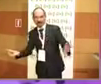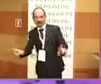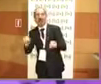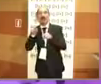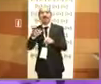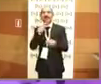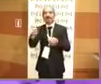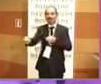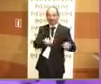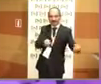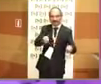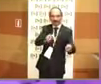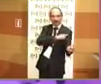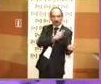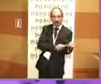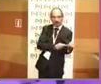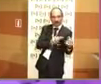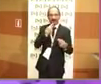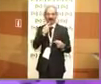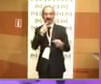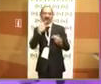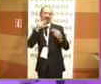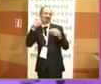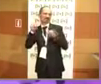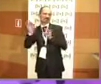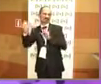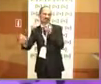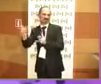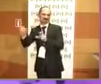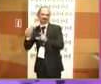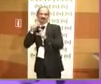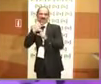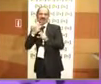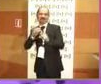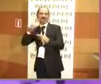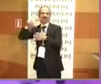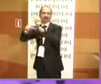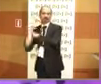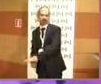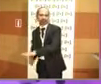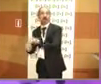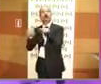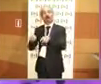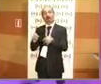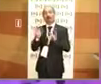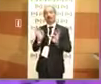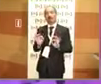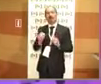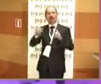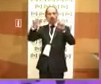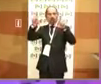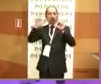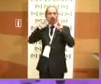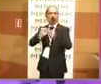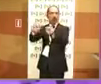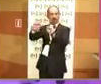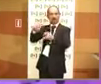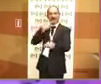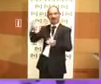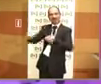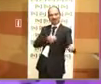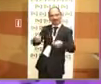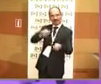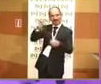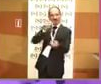chi gestisce il potere e chi è destinato solo a subirlo e quindi odia chi gestisce